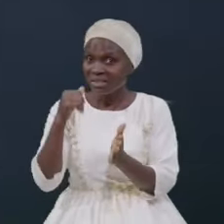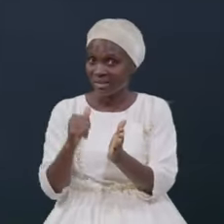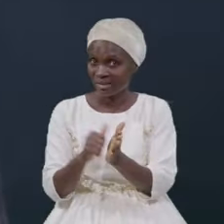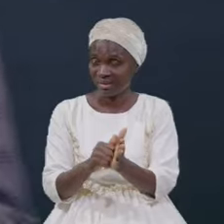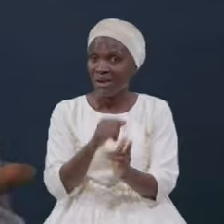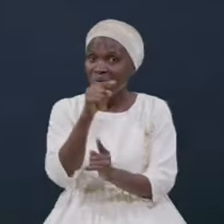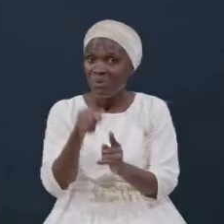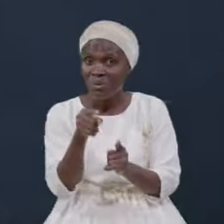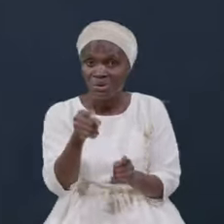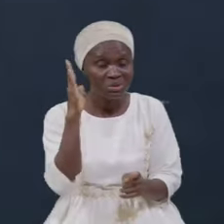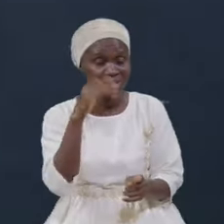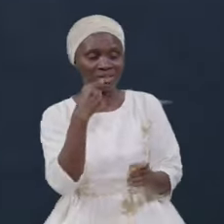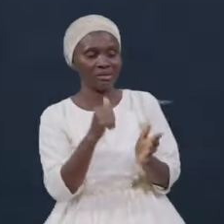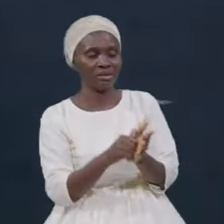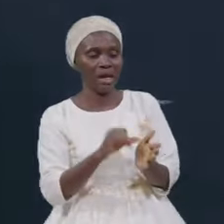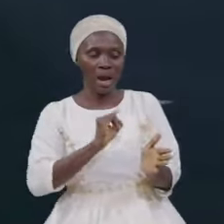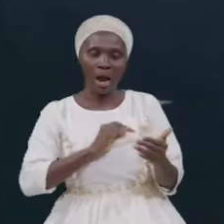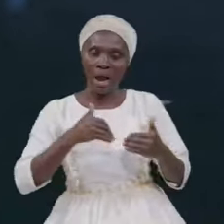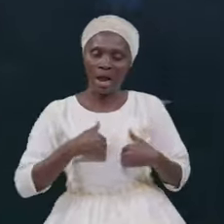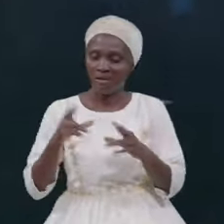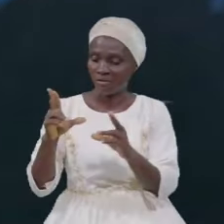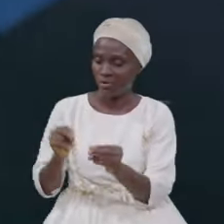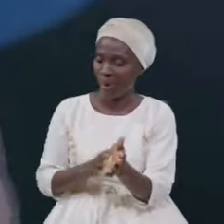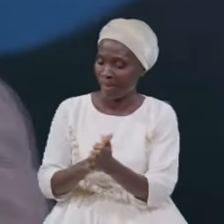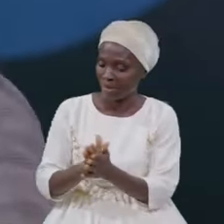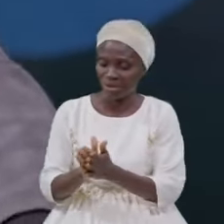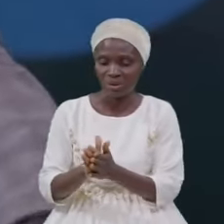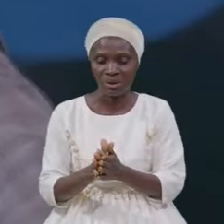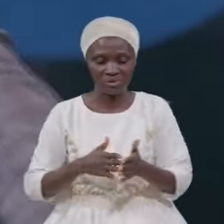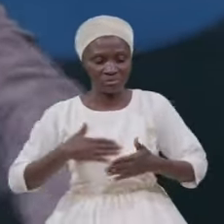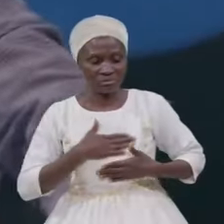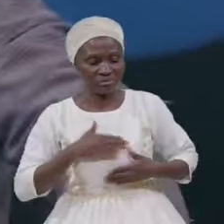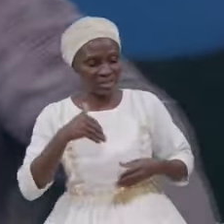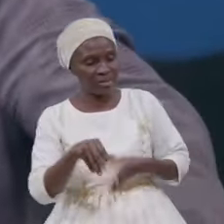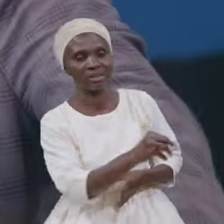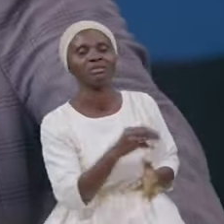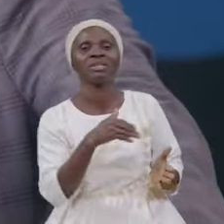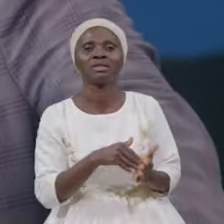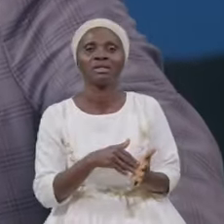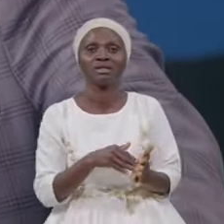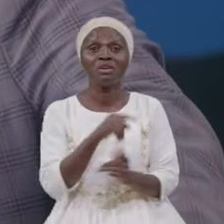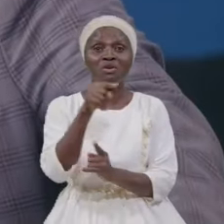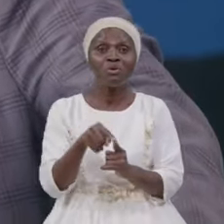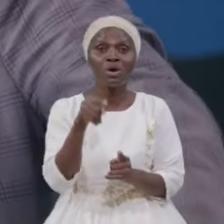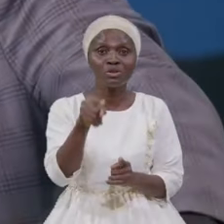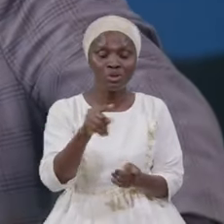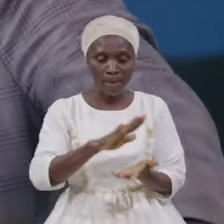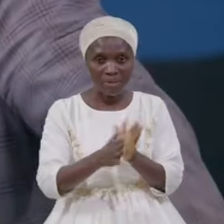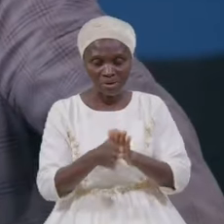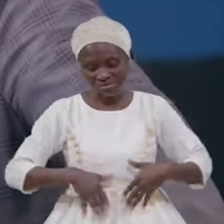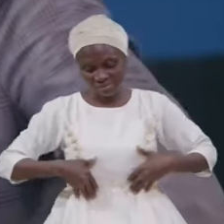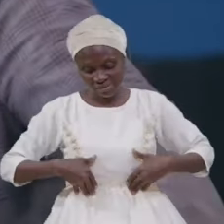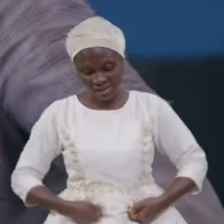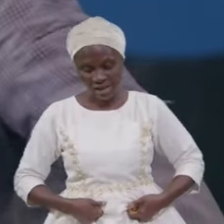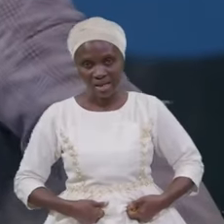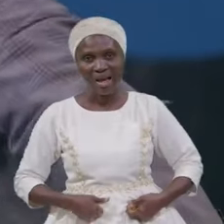plus plaisir. Quand tu es fatigué de toutes choses, quand rien ne te satisfait plus.